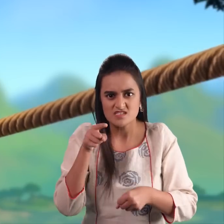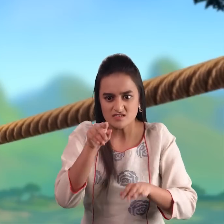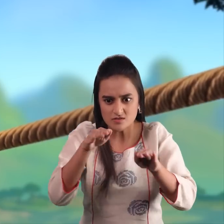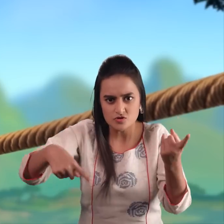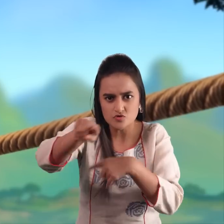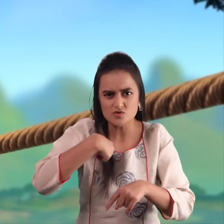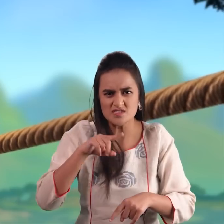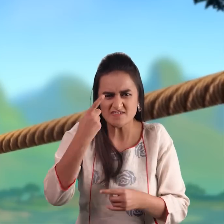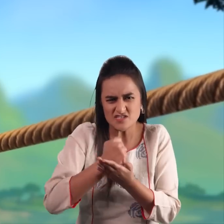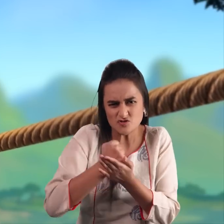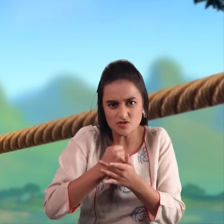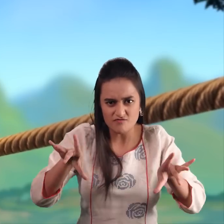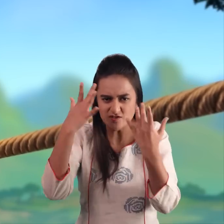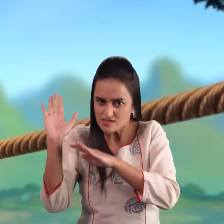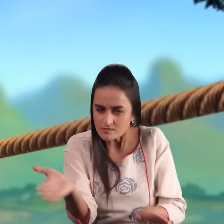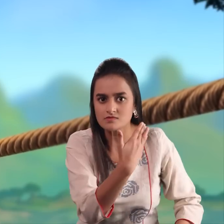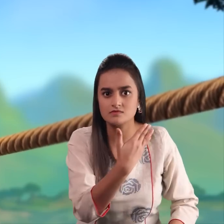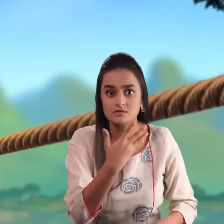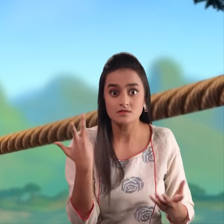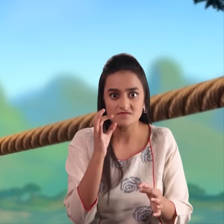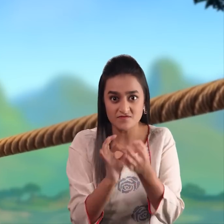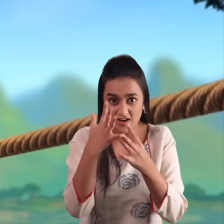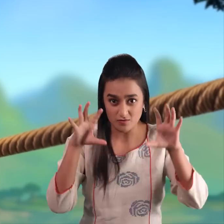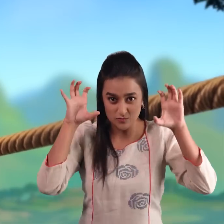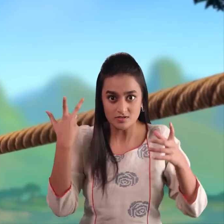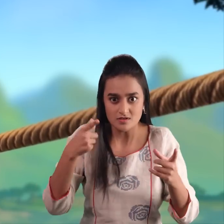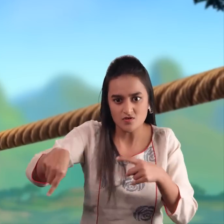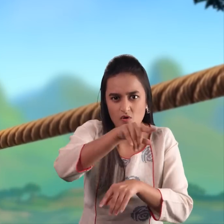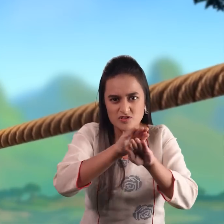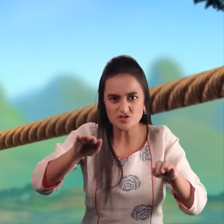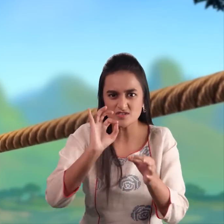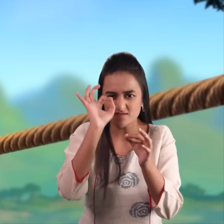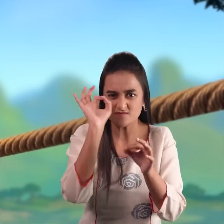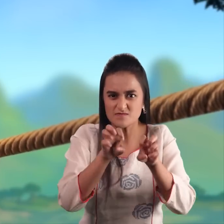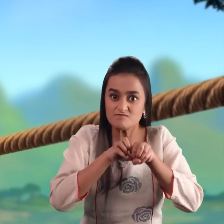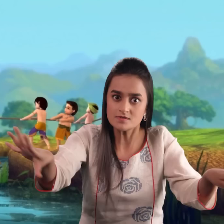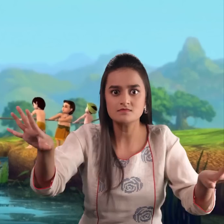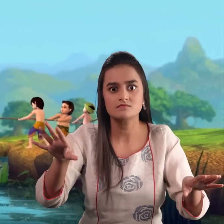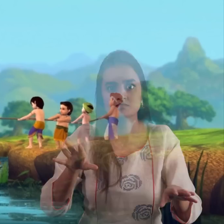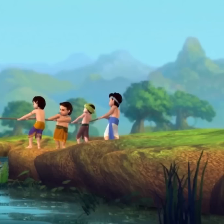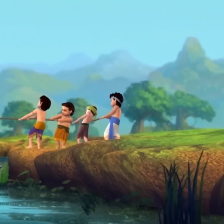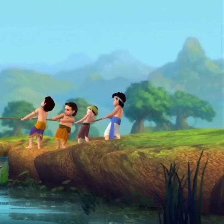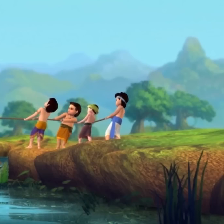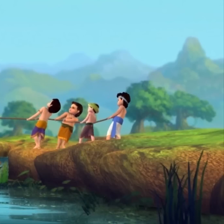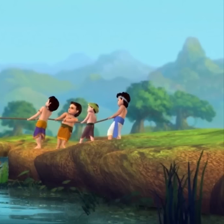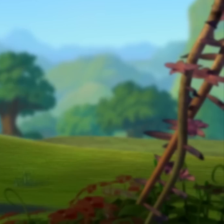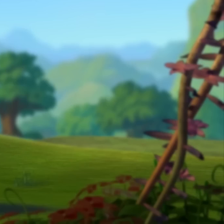मुझे इन बच्चों को पहले वन की ओर भेजना होगा ताकि अग्निदैत्य अपना कार्य पूरा कर सके।